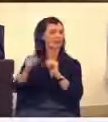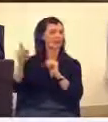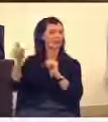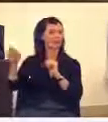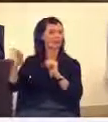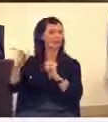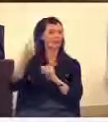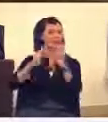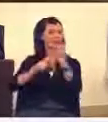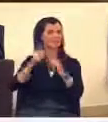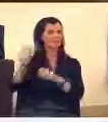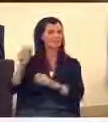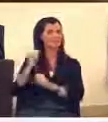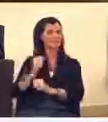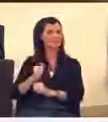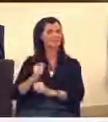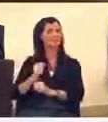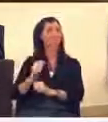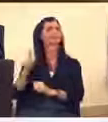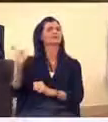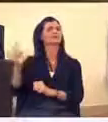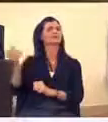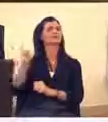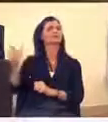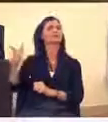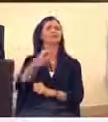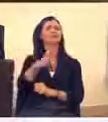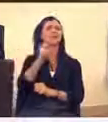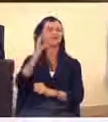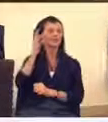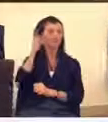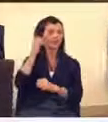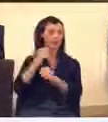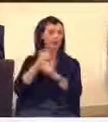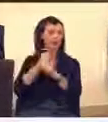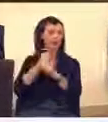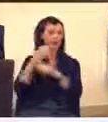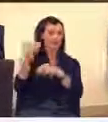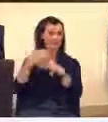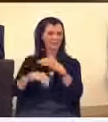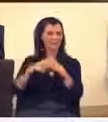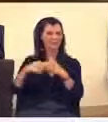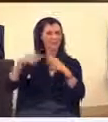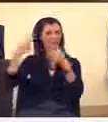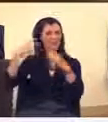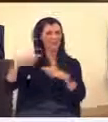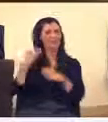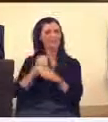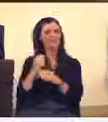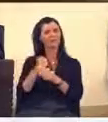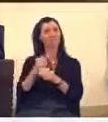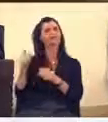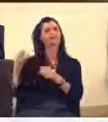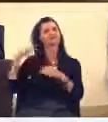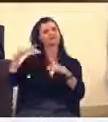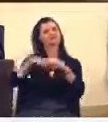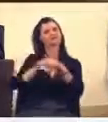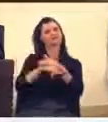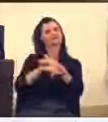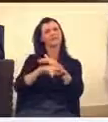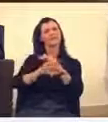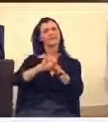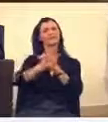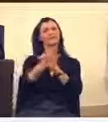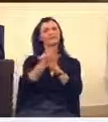למיניהם והשומרים וחברות ההבטחה לקחת את הנשק של העובדים שלהם בסוף סיום היום העבודה ולשים אותו בתוך כספת